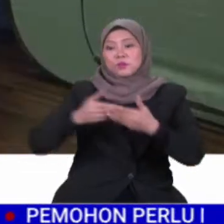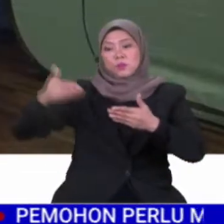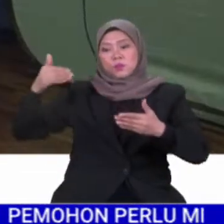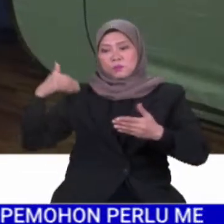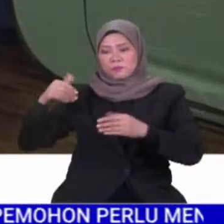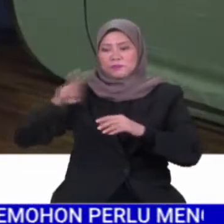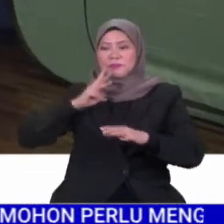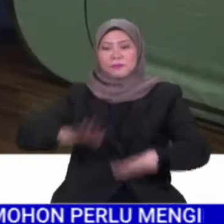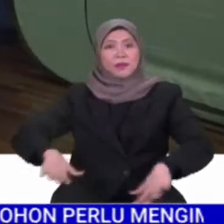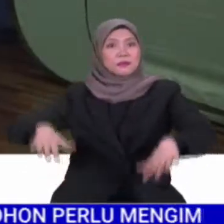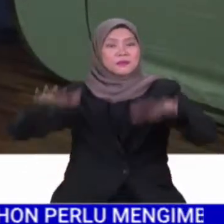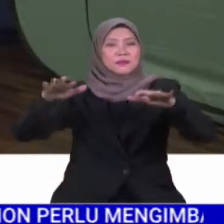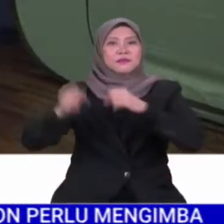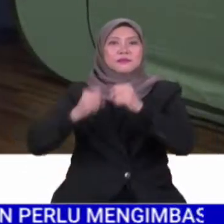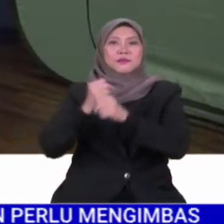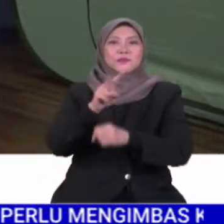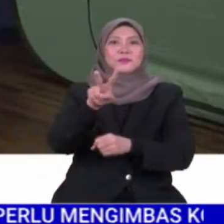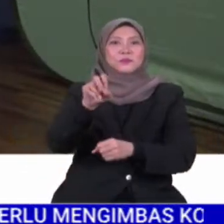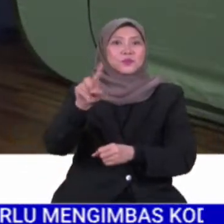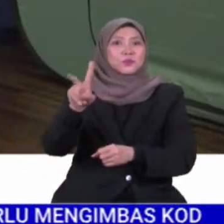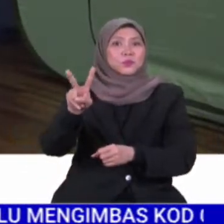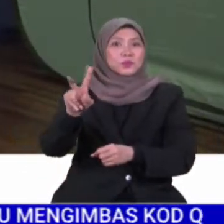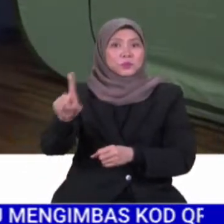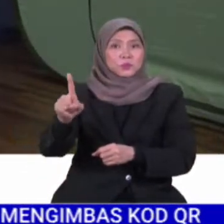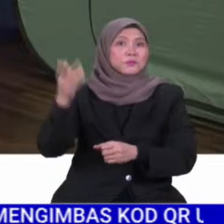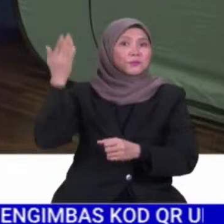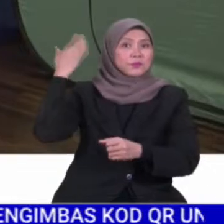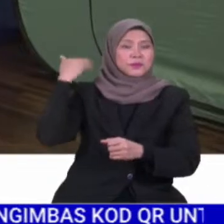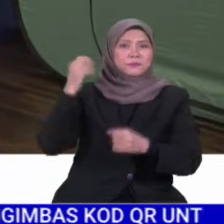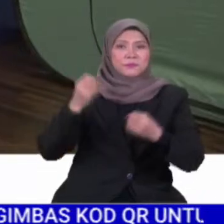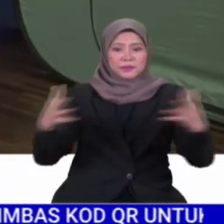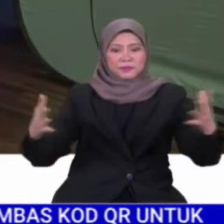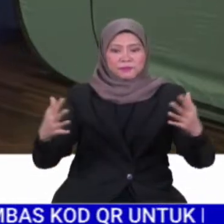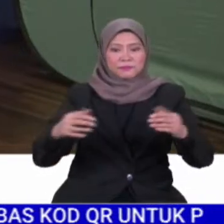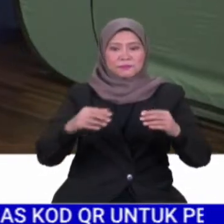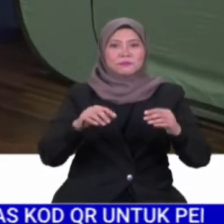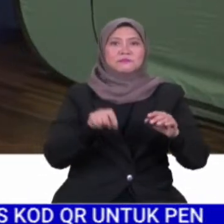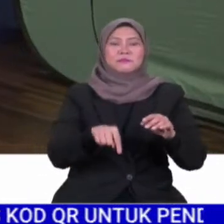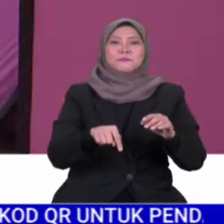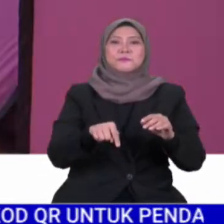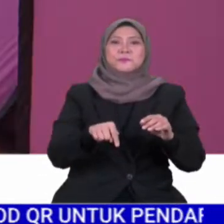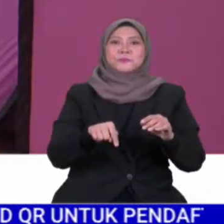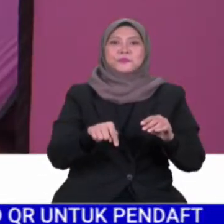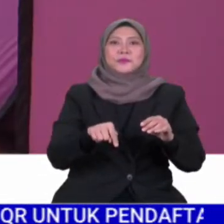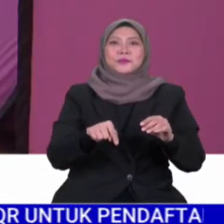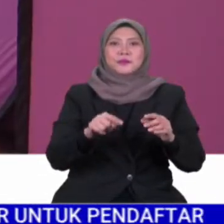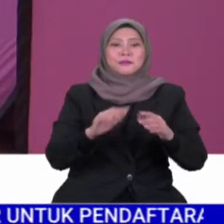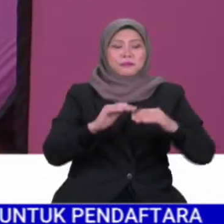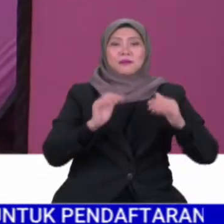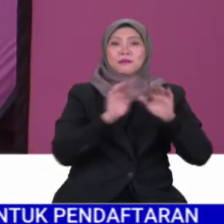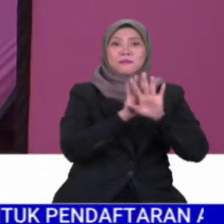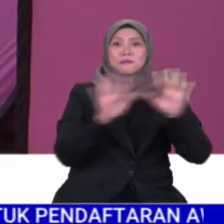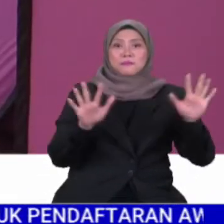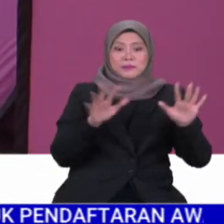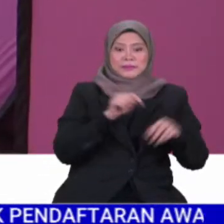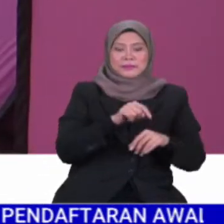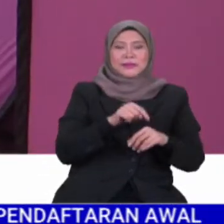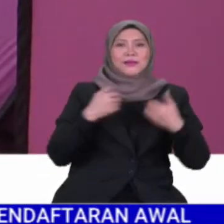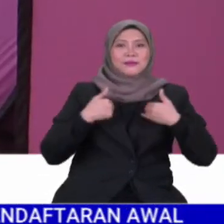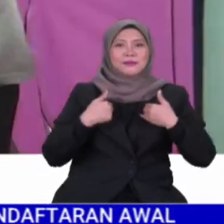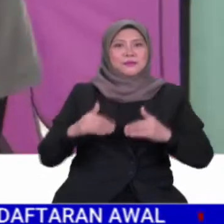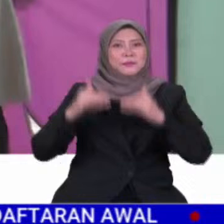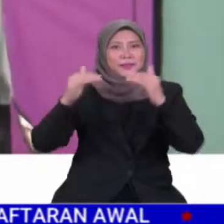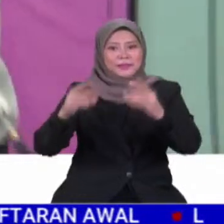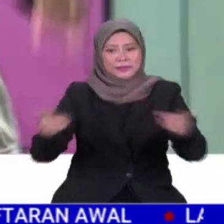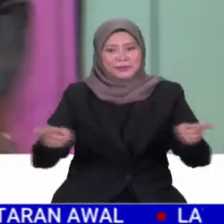banjir besar tahun 2021, kebanyakan pangkalan hadapan kita hanya berada di peringkat daerah. Tetapi kali